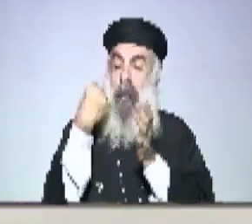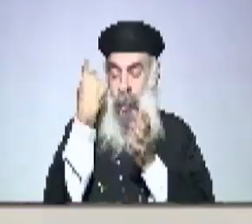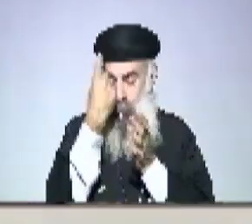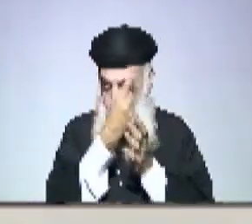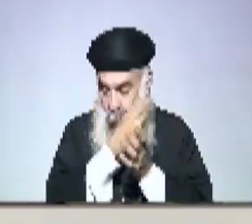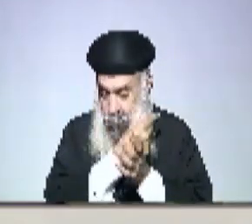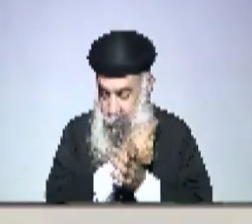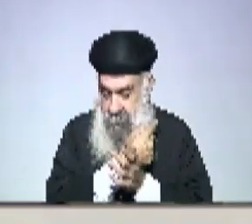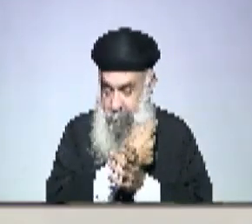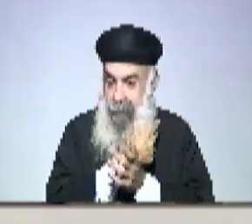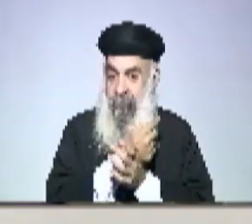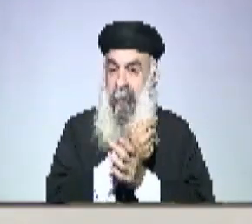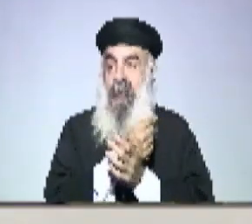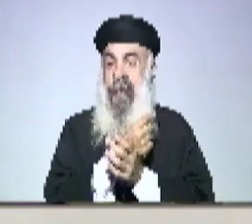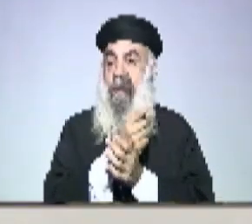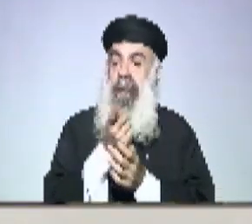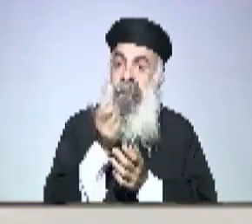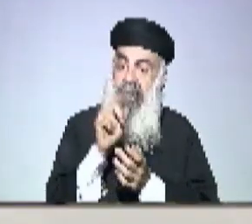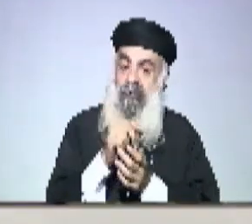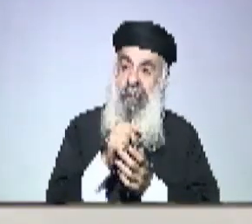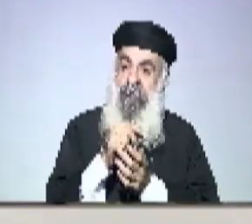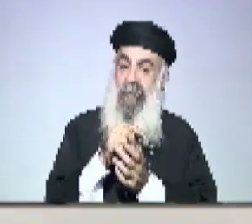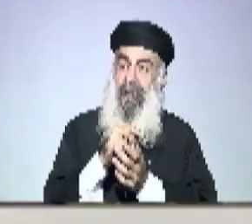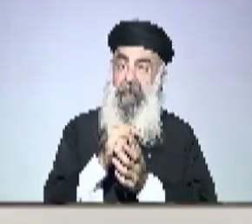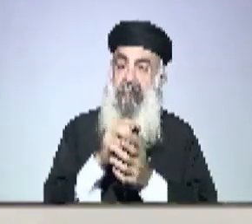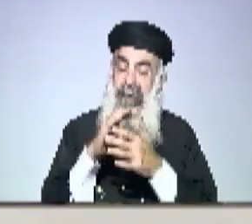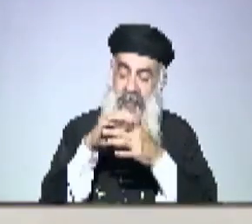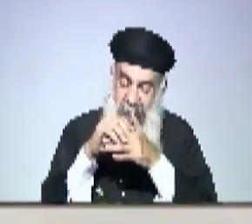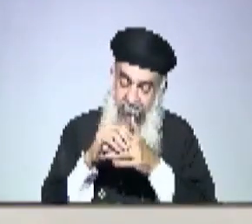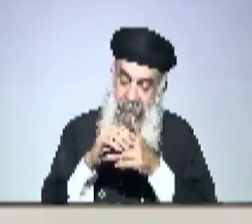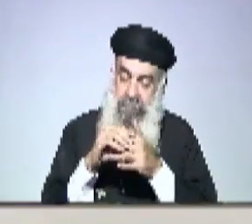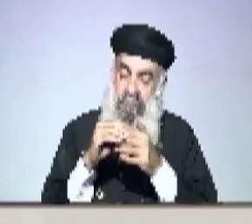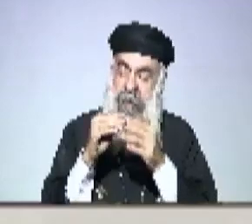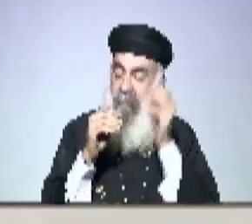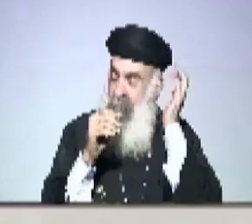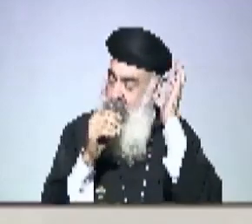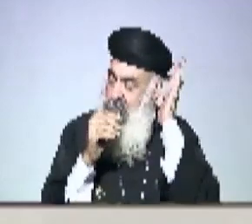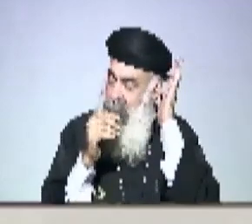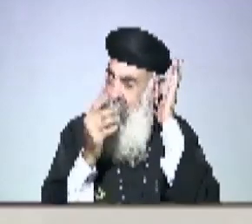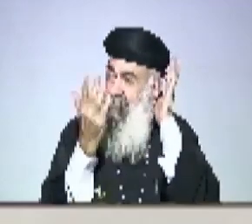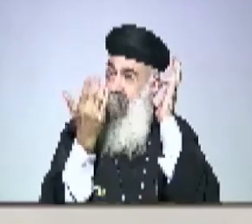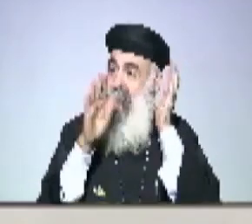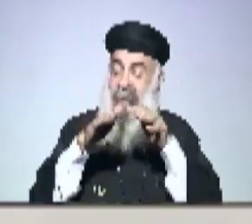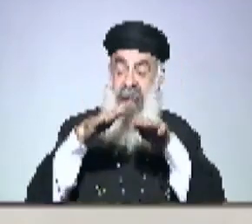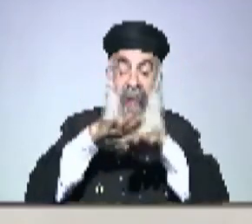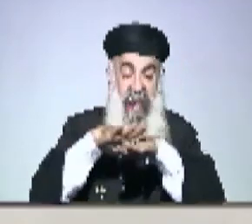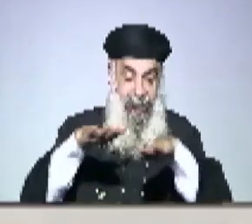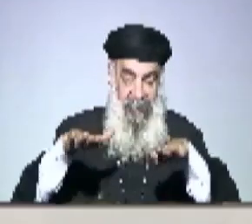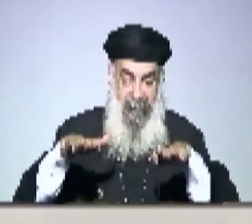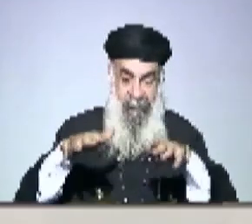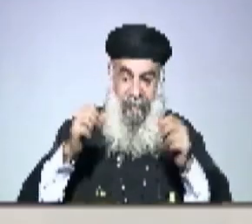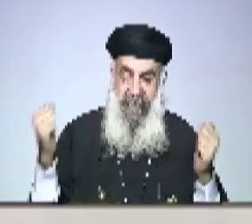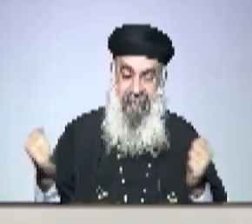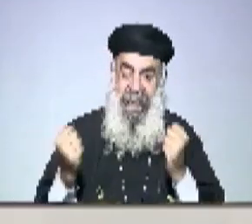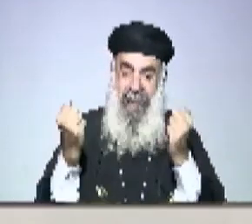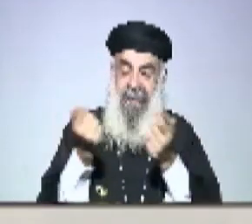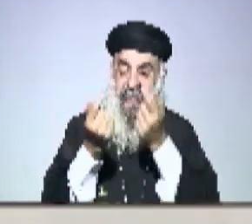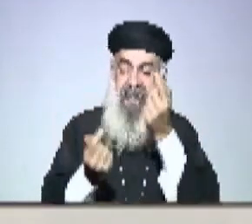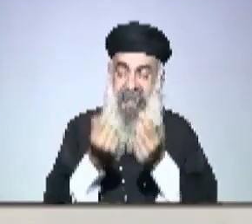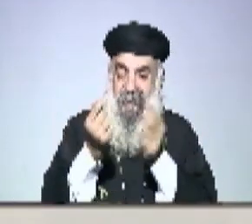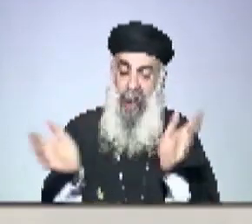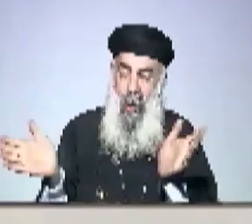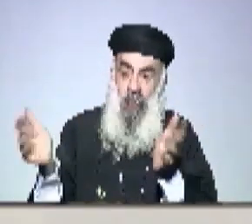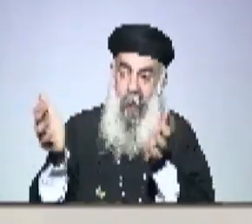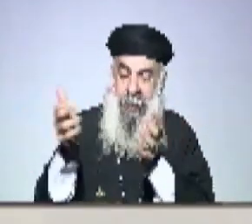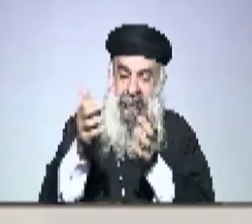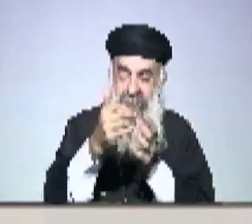وطبعا ا على المستوى المادي بنقول له يا رب خلي الاراضي بتاعتنا جاهزه للزرع والحصاد